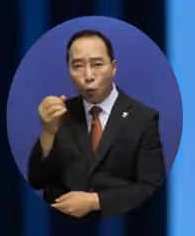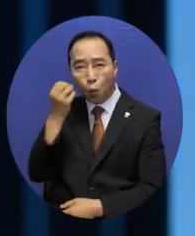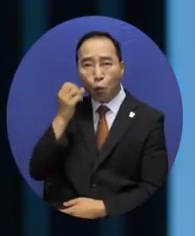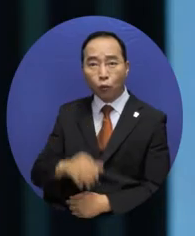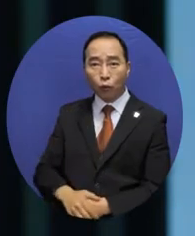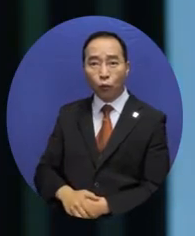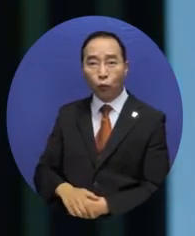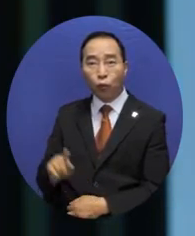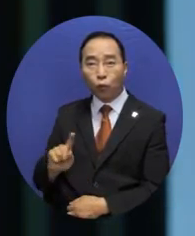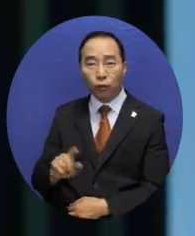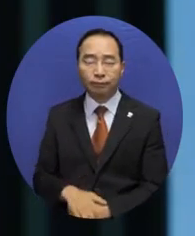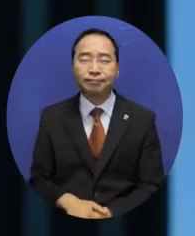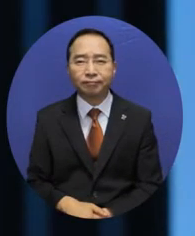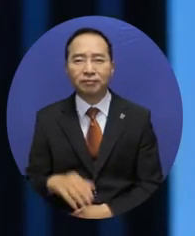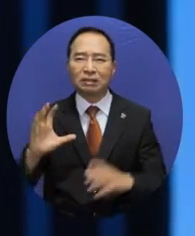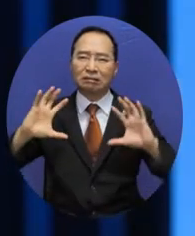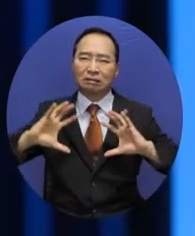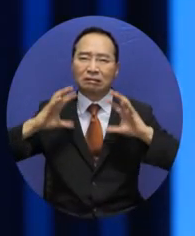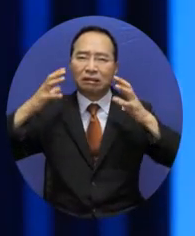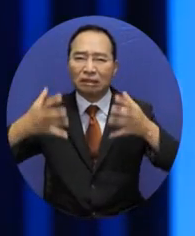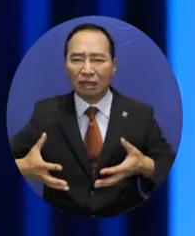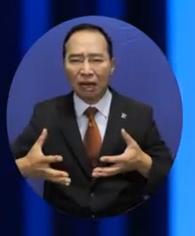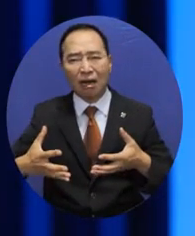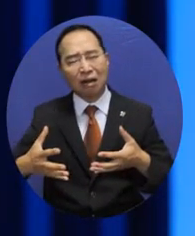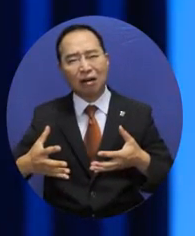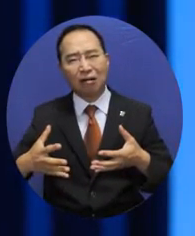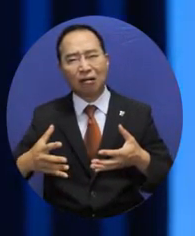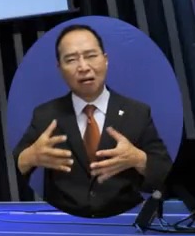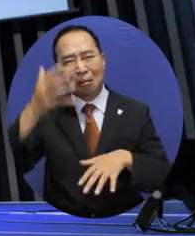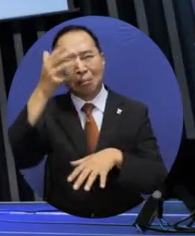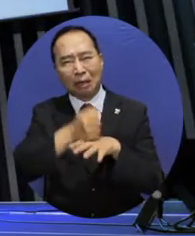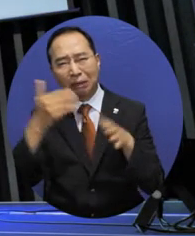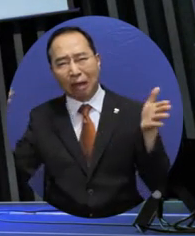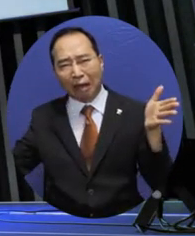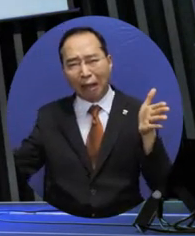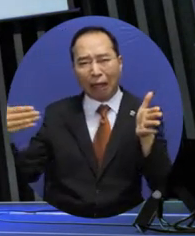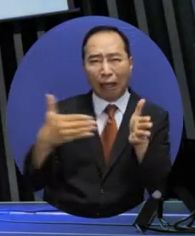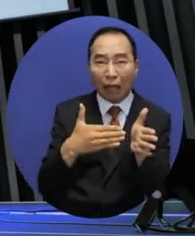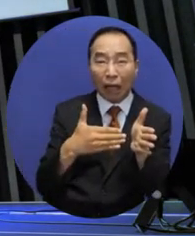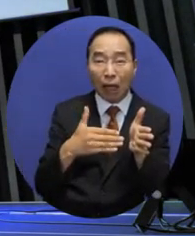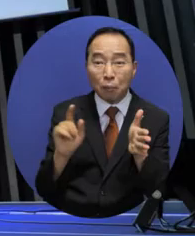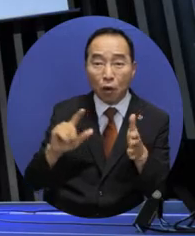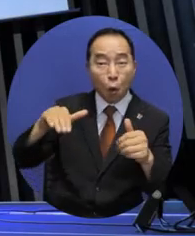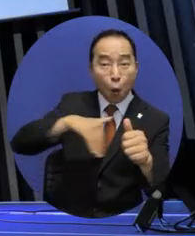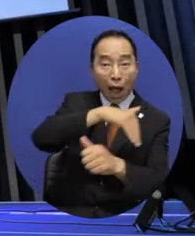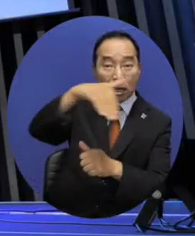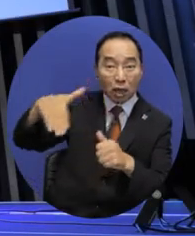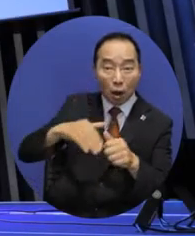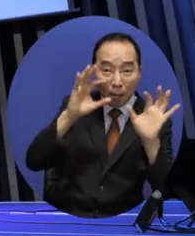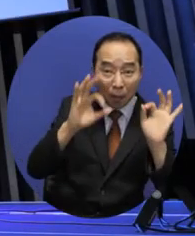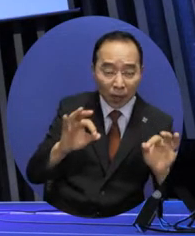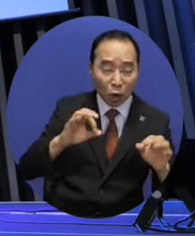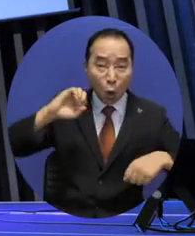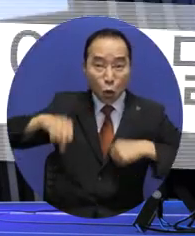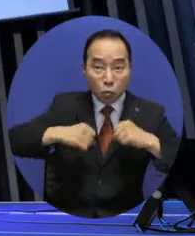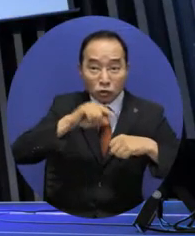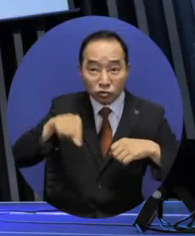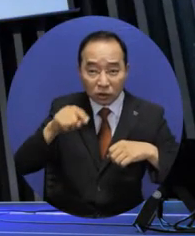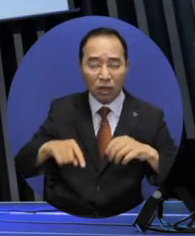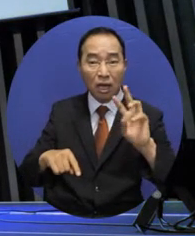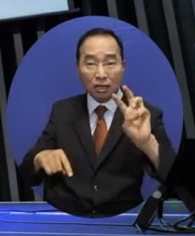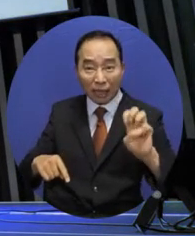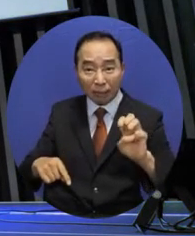종점에 이르렀다고 봐요. 환경 위기만 하더라도 전 세계에 존재하는 동물 가운데